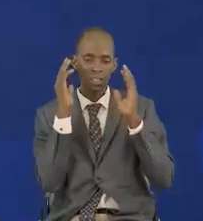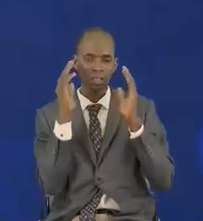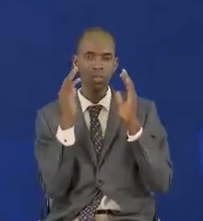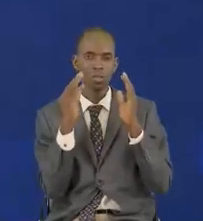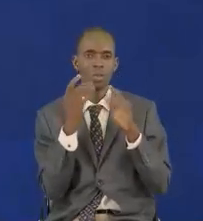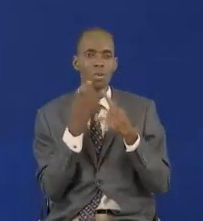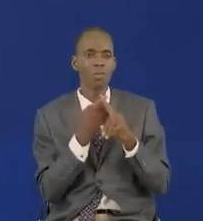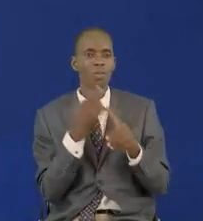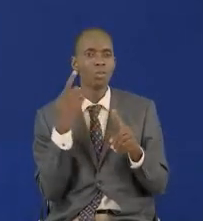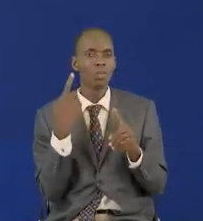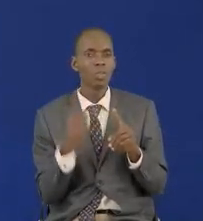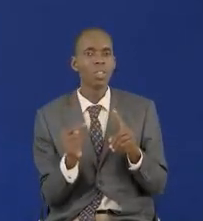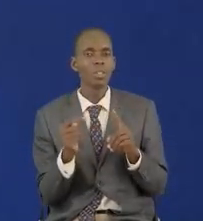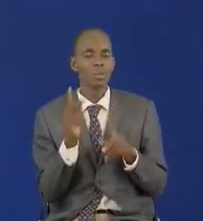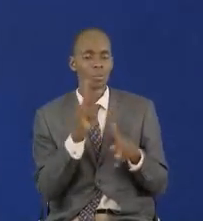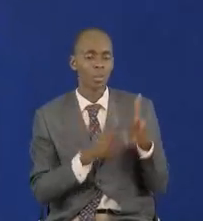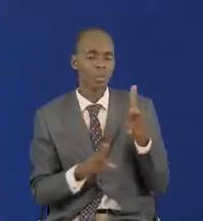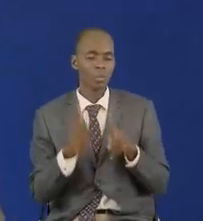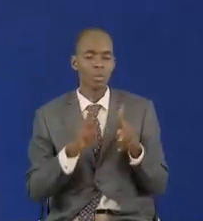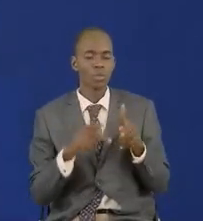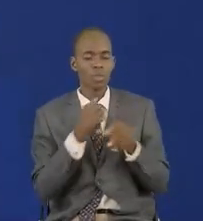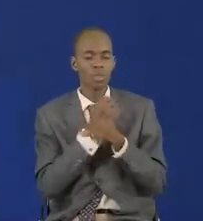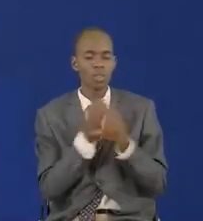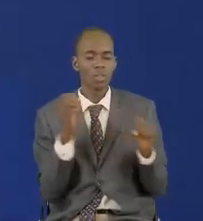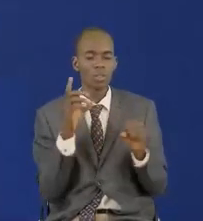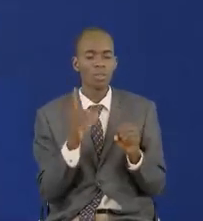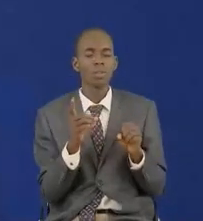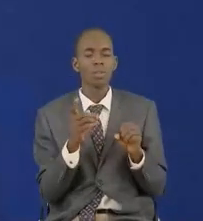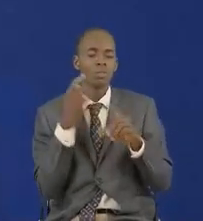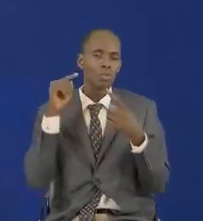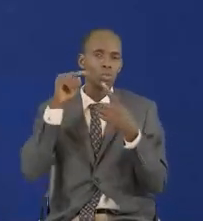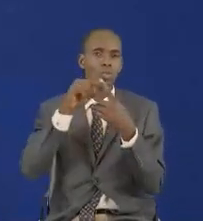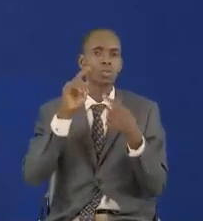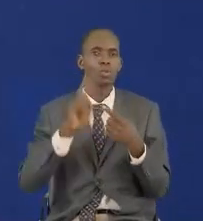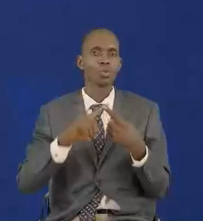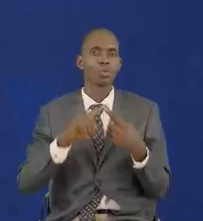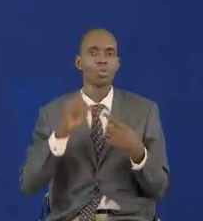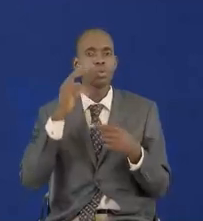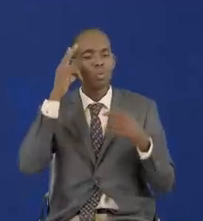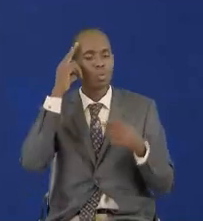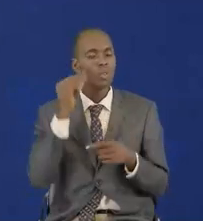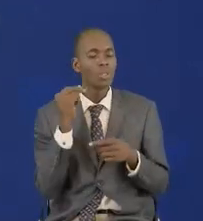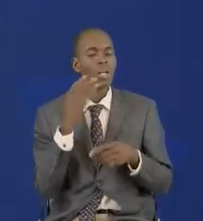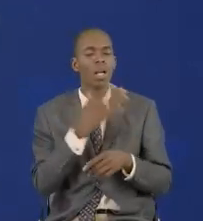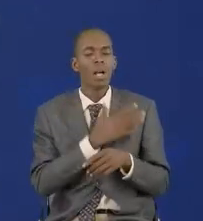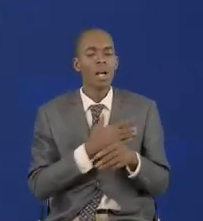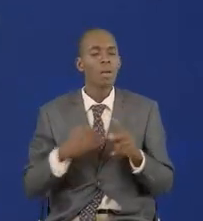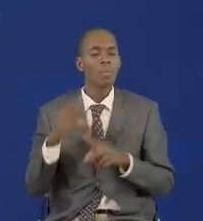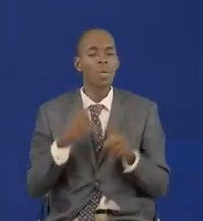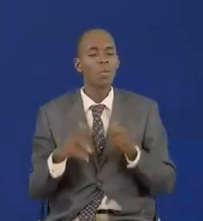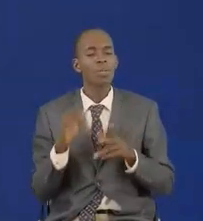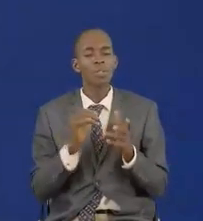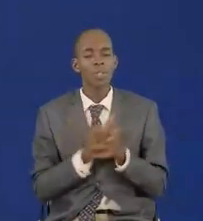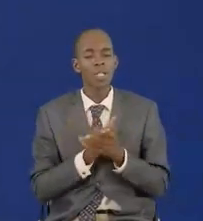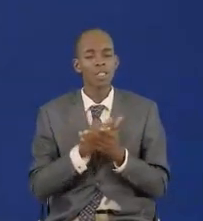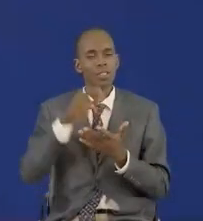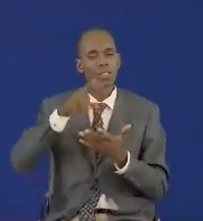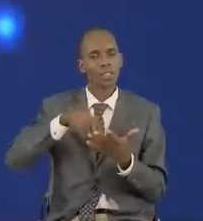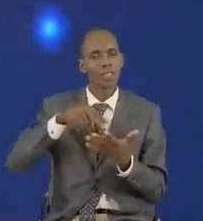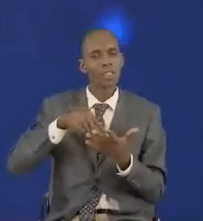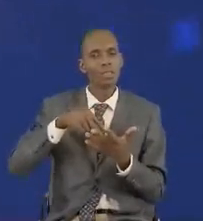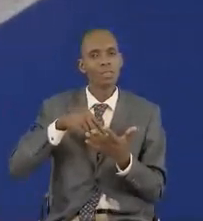convertis de Christ vers Moïse et il y a des gens qui vont diriger l'attention